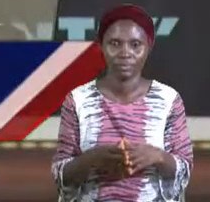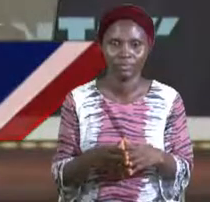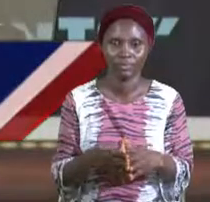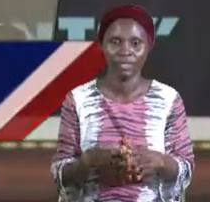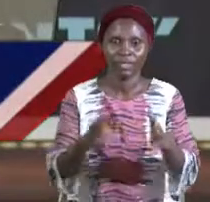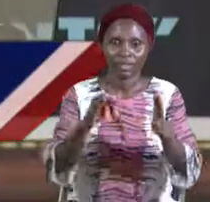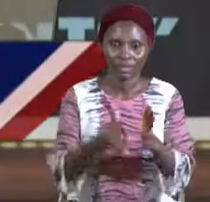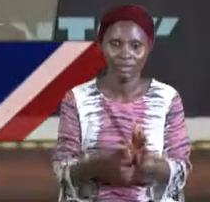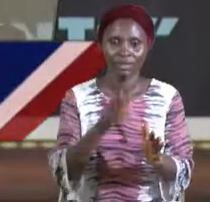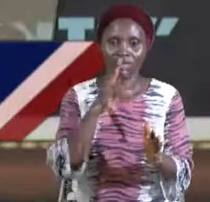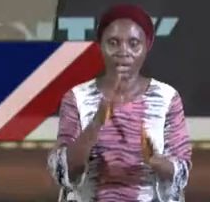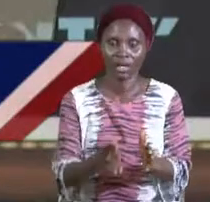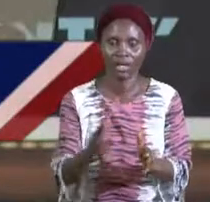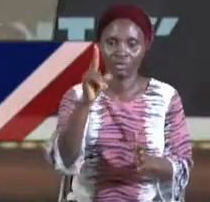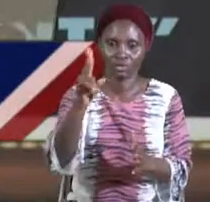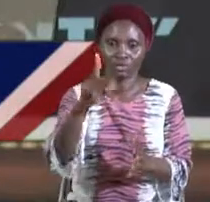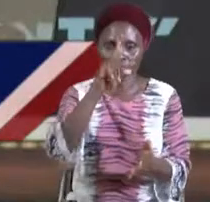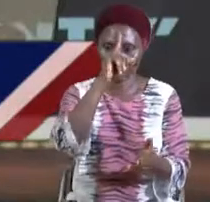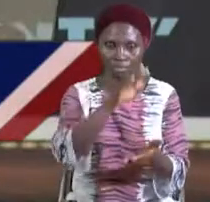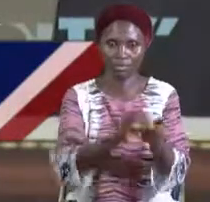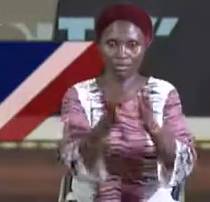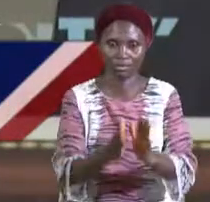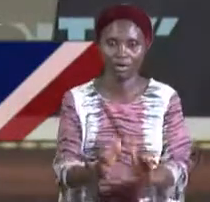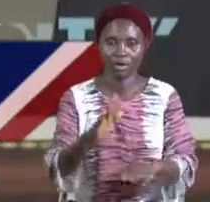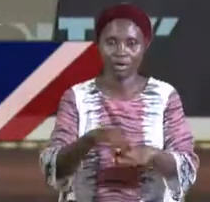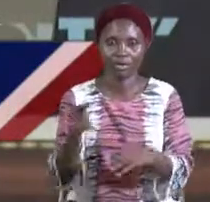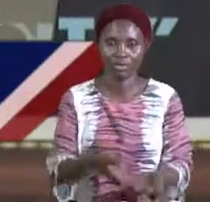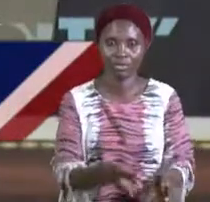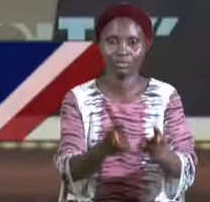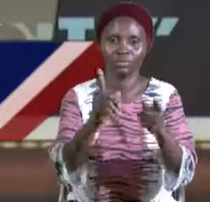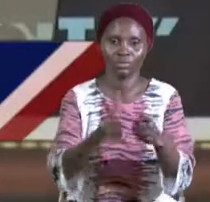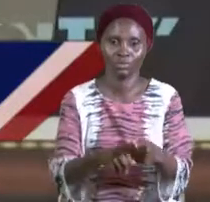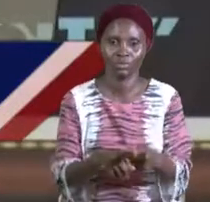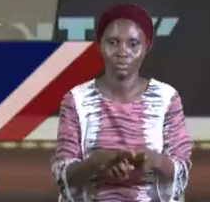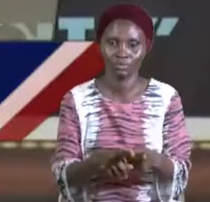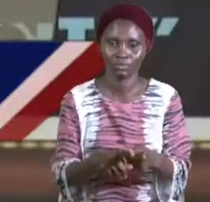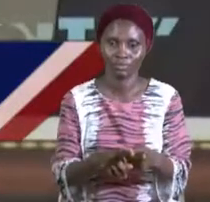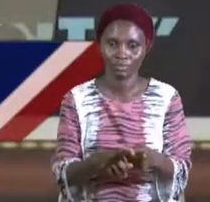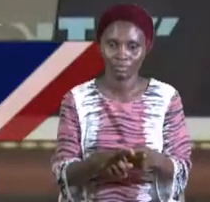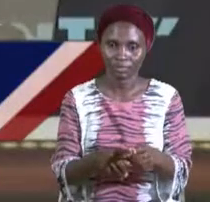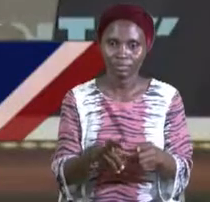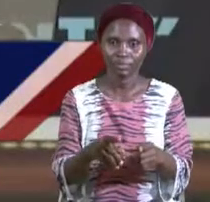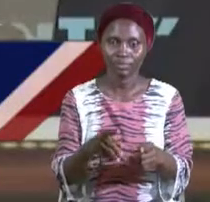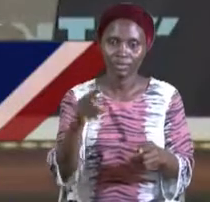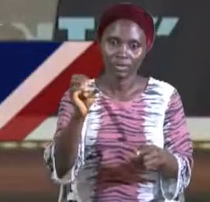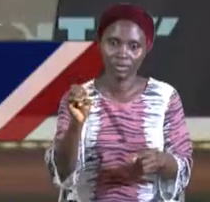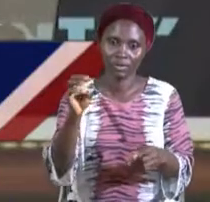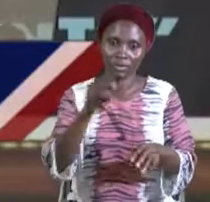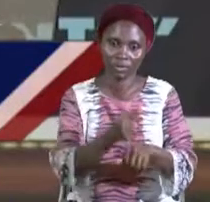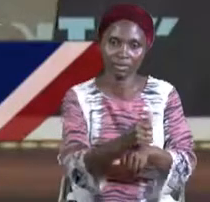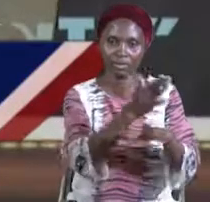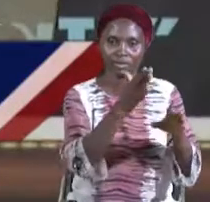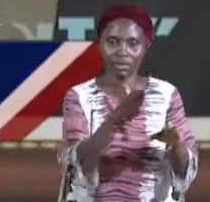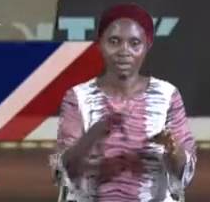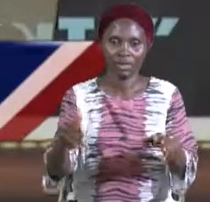Voici deux croyants qui étaient sur la voie d'Emmaüs. Et Jésus les a rejoints. Et ils l'ont vu, sans aucun doute. Ils l'ont